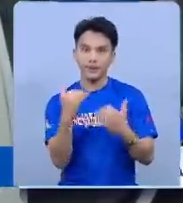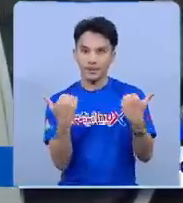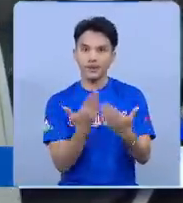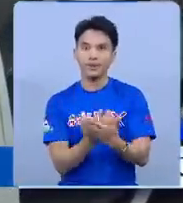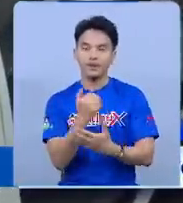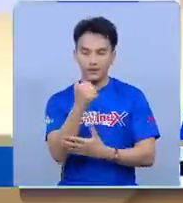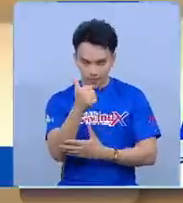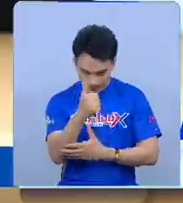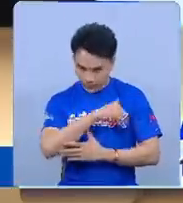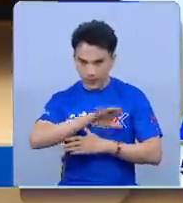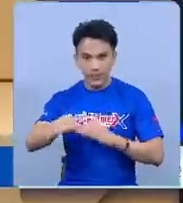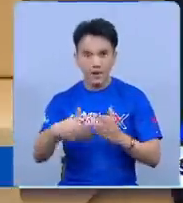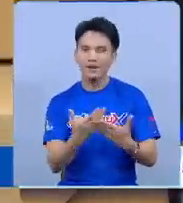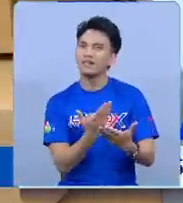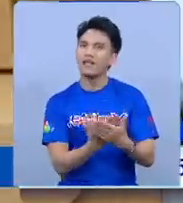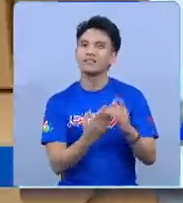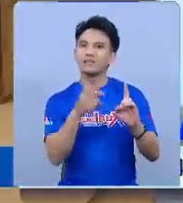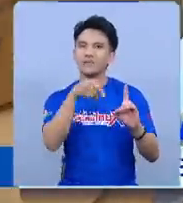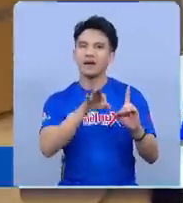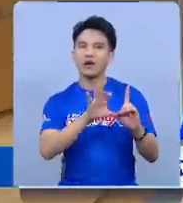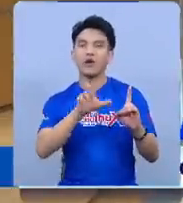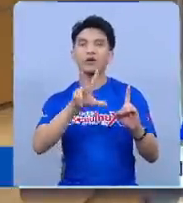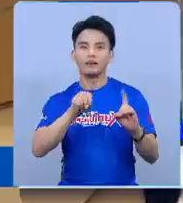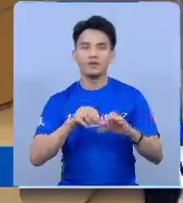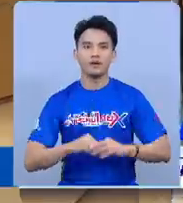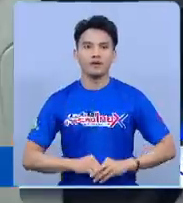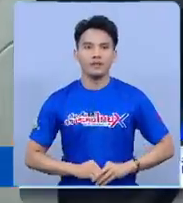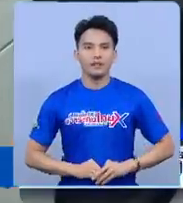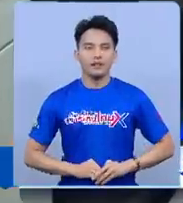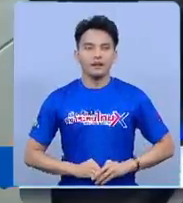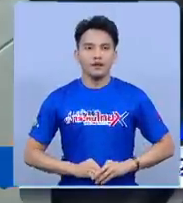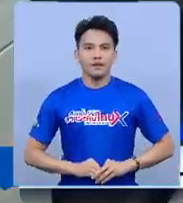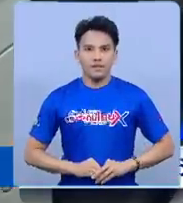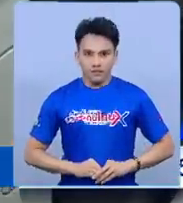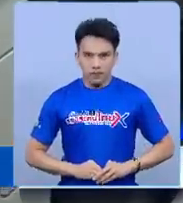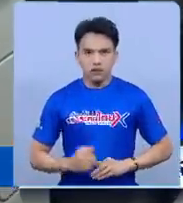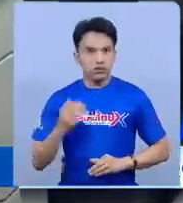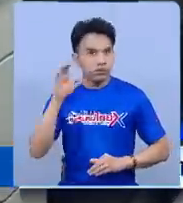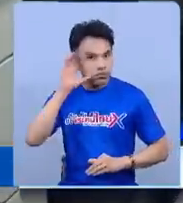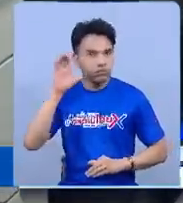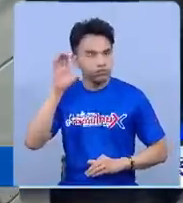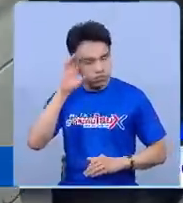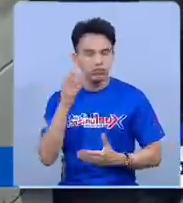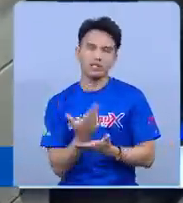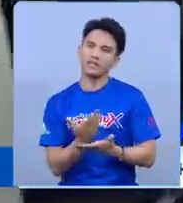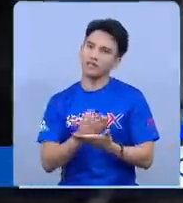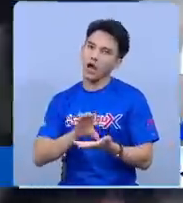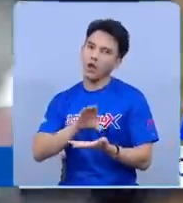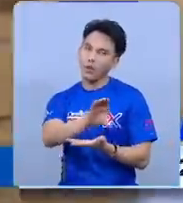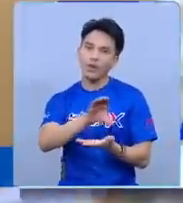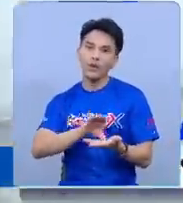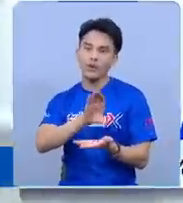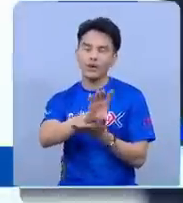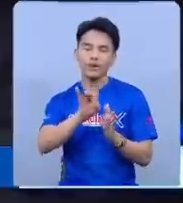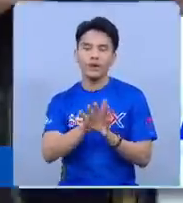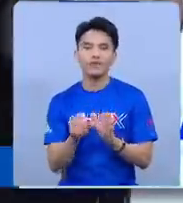ทุนพร้อมผลตอบแทนวงละ 1,930 บาทมีหลายคนเชื่อนะคะก็ไปร่วมลงทุนด้วยแต่สุดท้